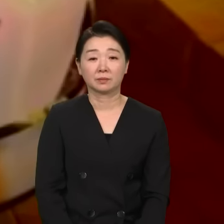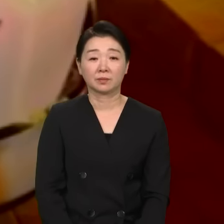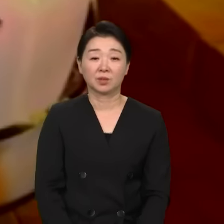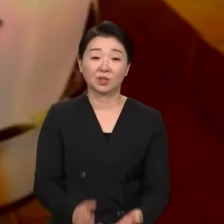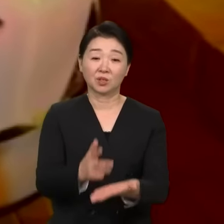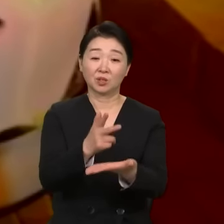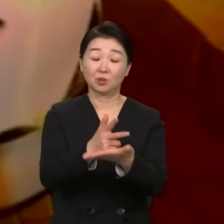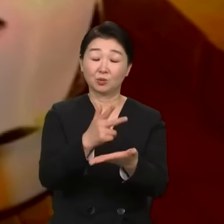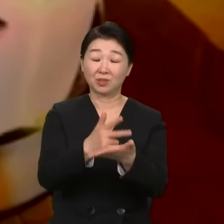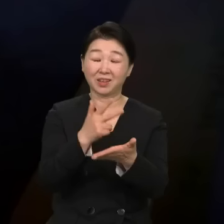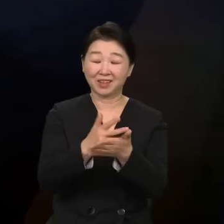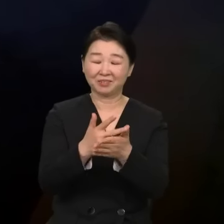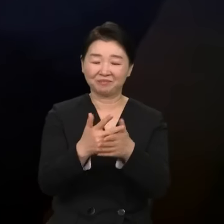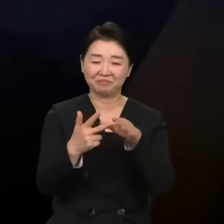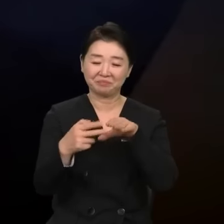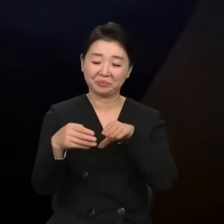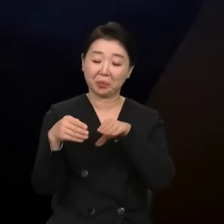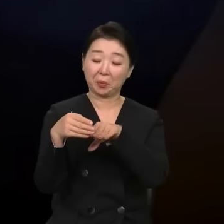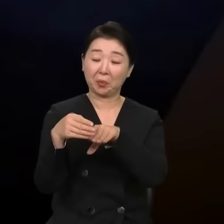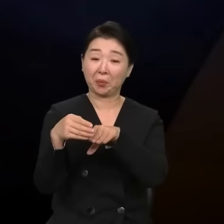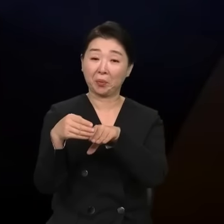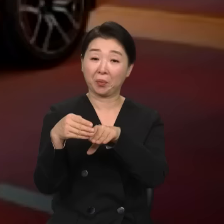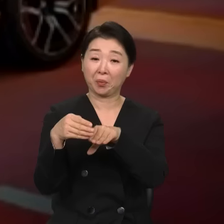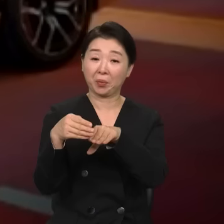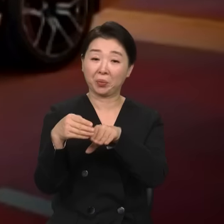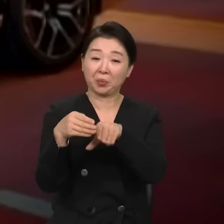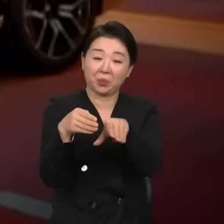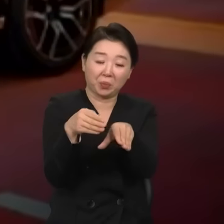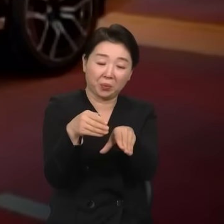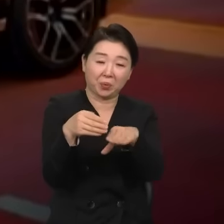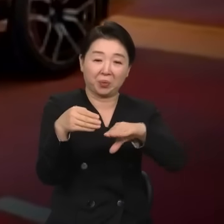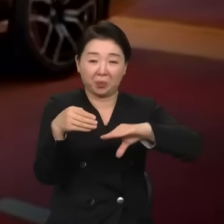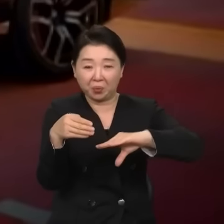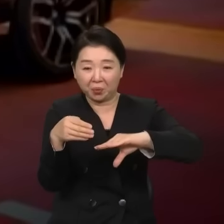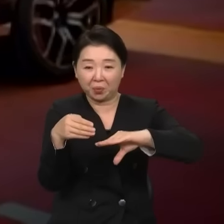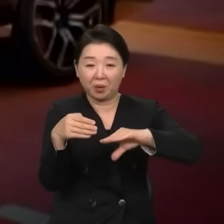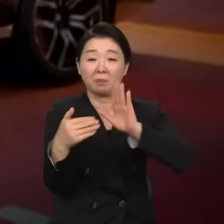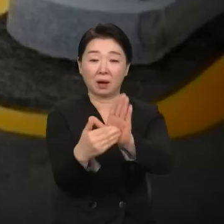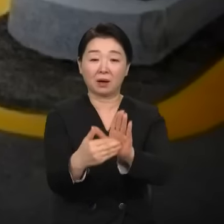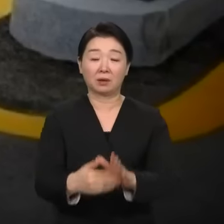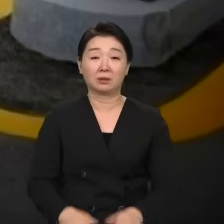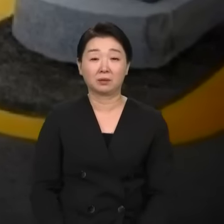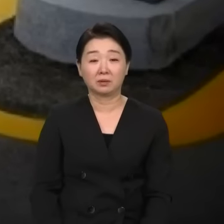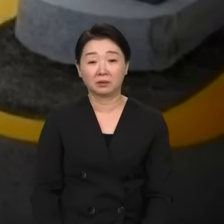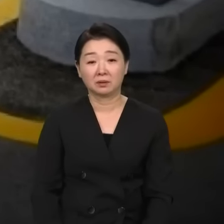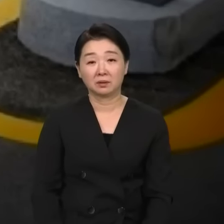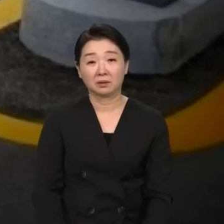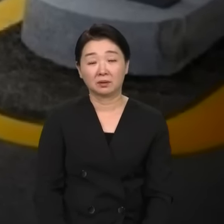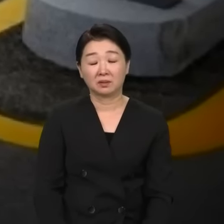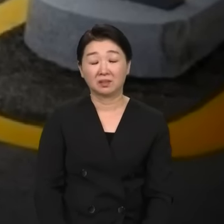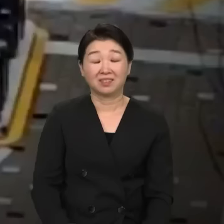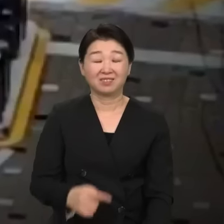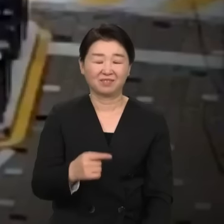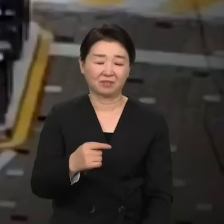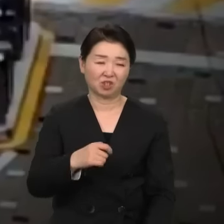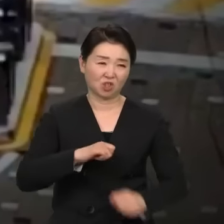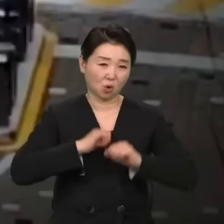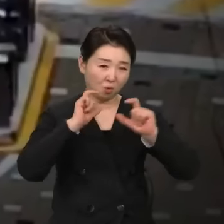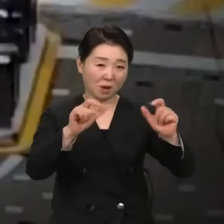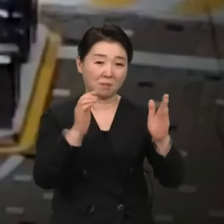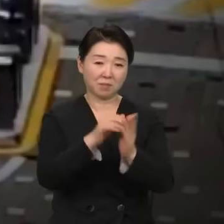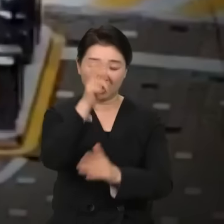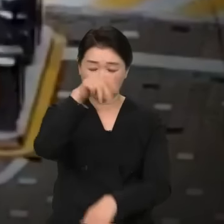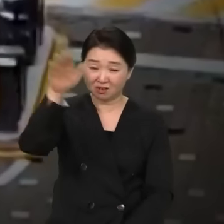주차장 차단봉에 바짝 붙이고 비스듬히 또는 가로로 앞을 막았습니다. 경고딱지를 붙이고 경찰을 불러도